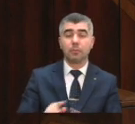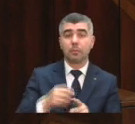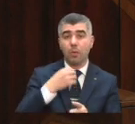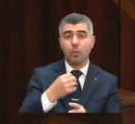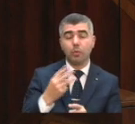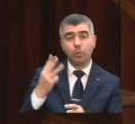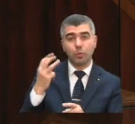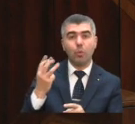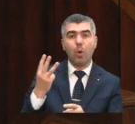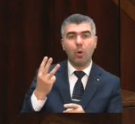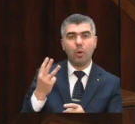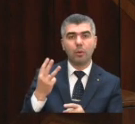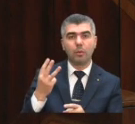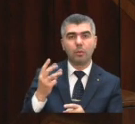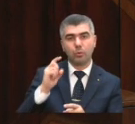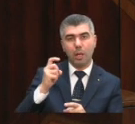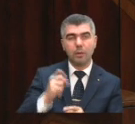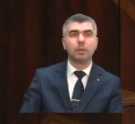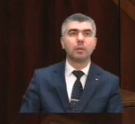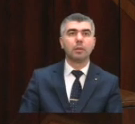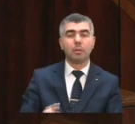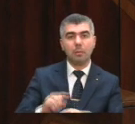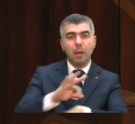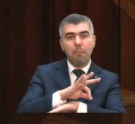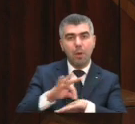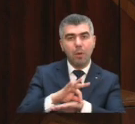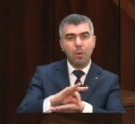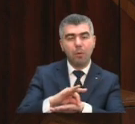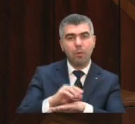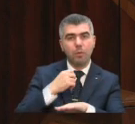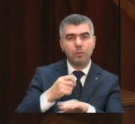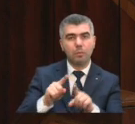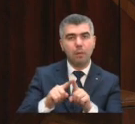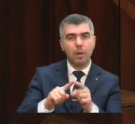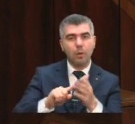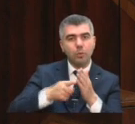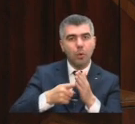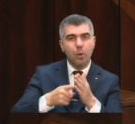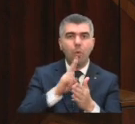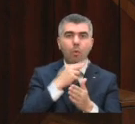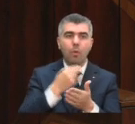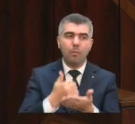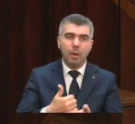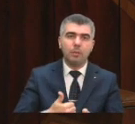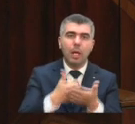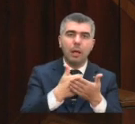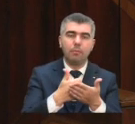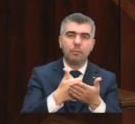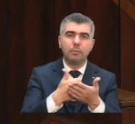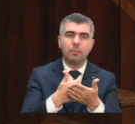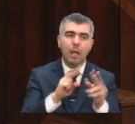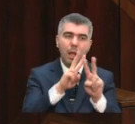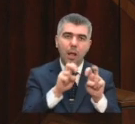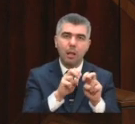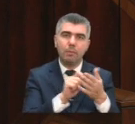3 شهور المكتب في إفلاس والحكومة تدعمه بدون مراقبة ولا محاسبة.